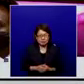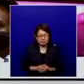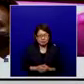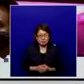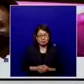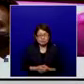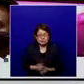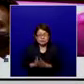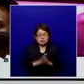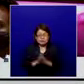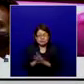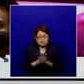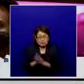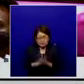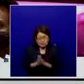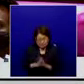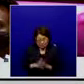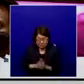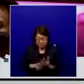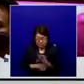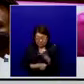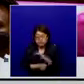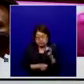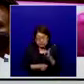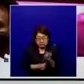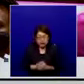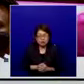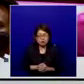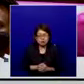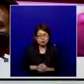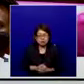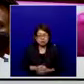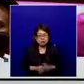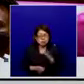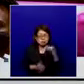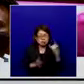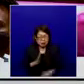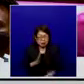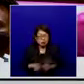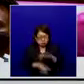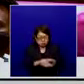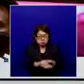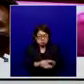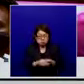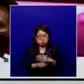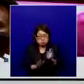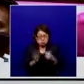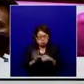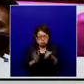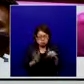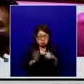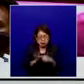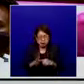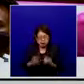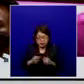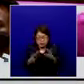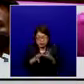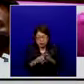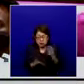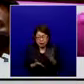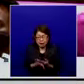แชร์เป็นถ้าเป็นความอาญาเขาเรียกเป็นคดีอาญาแต่ถ้าเป็นความแพ่งเขาเรียกแชร์ต